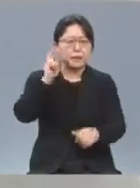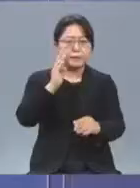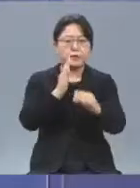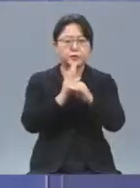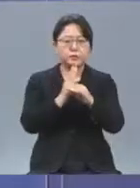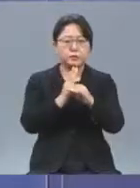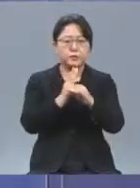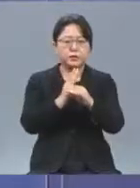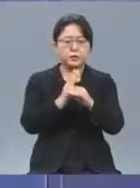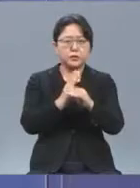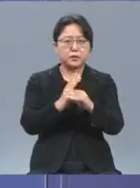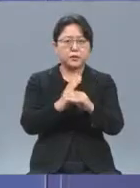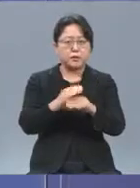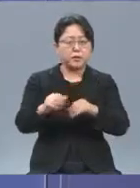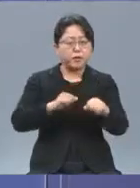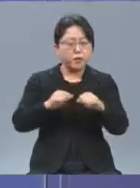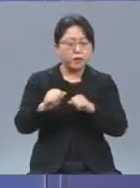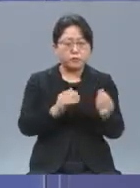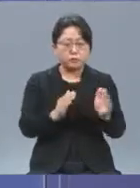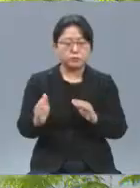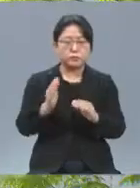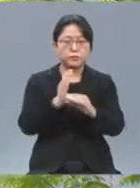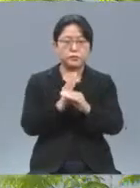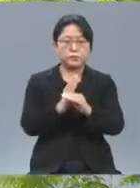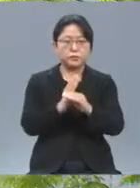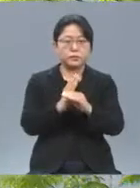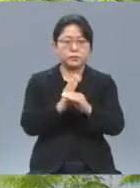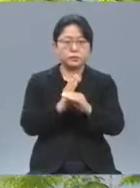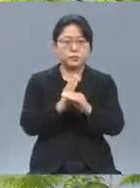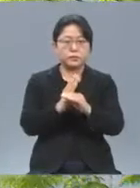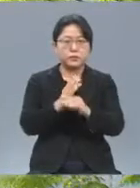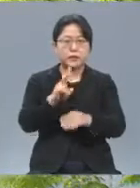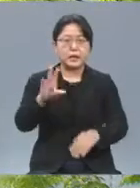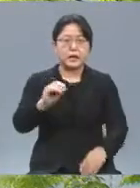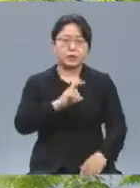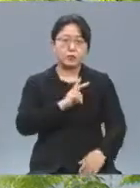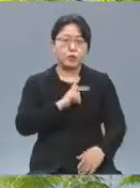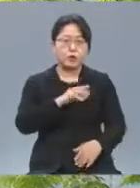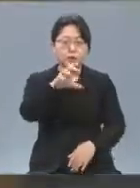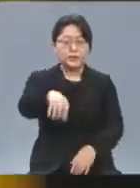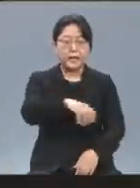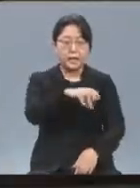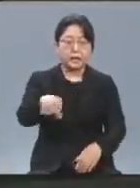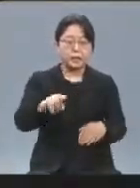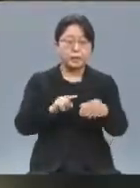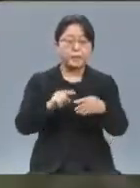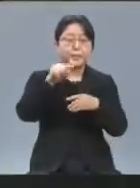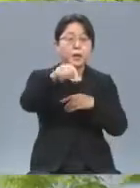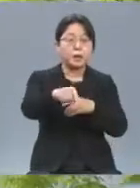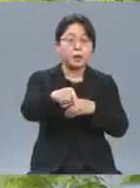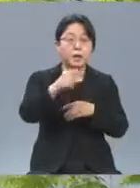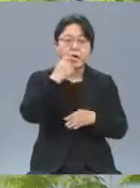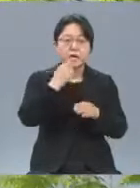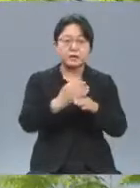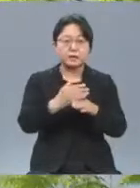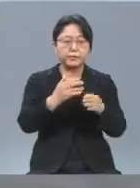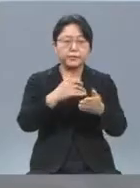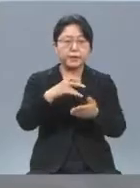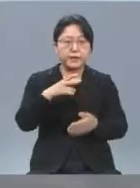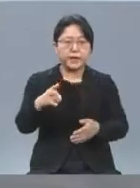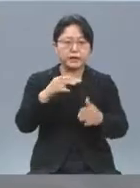가운데 벌써 물밑 경쟁이 치열합니다. 양 의원 사무소가 있는 사거리 바로 맞은편에 민주당